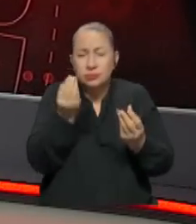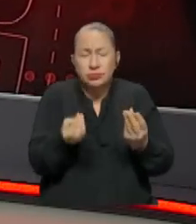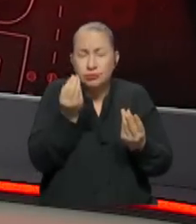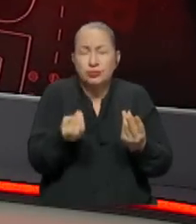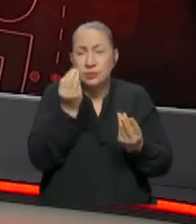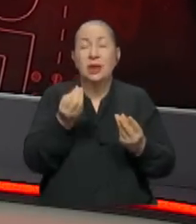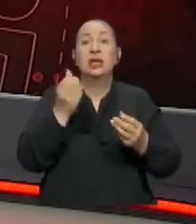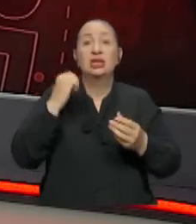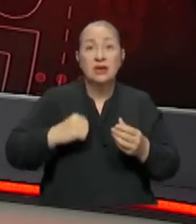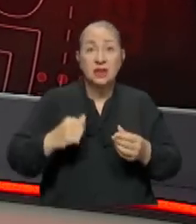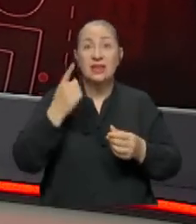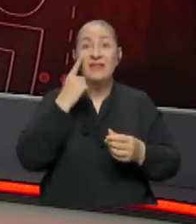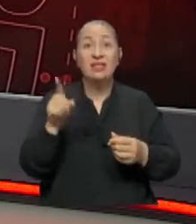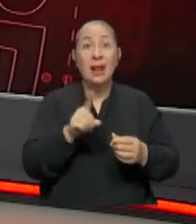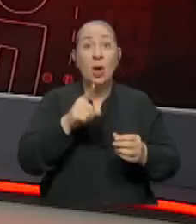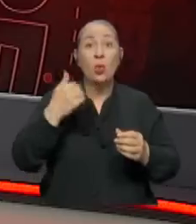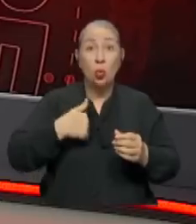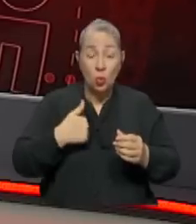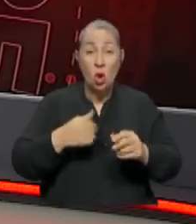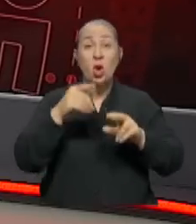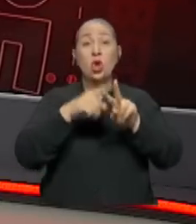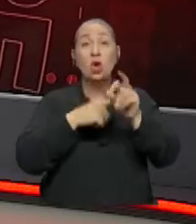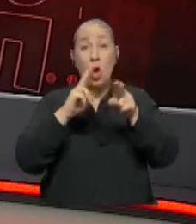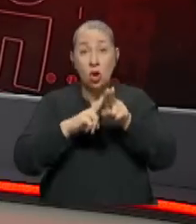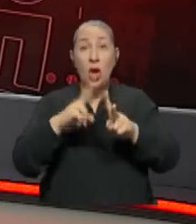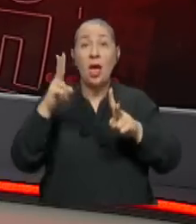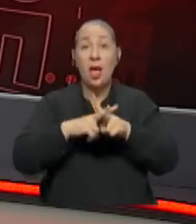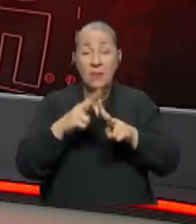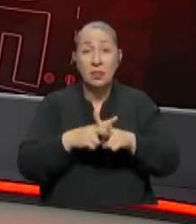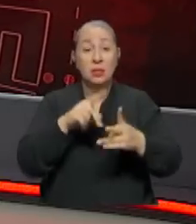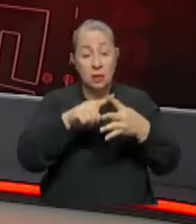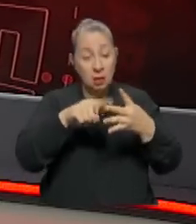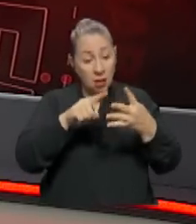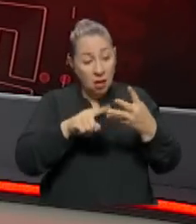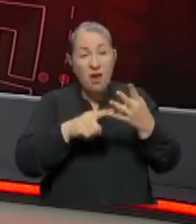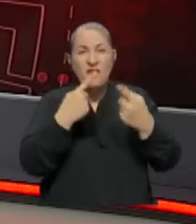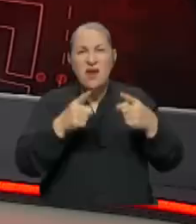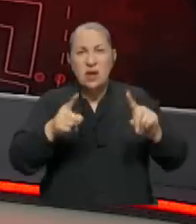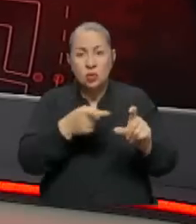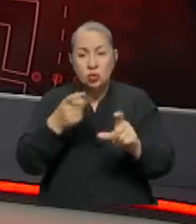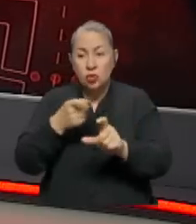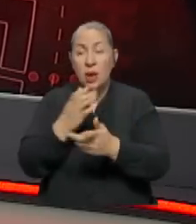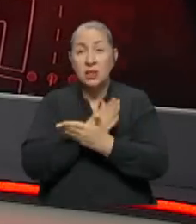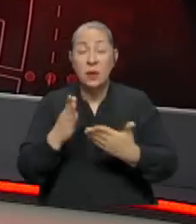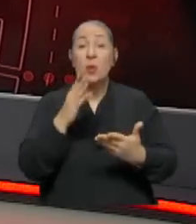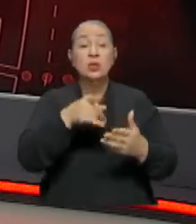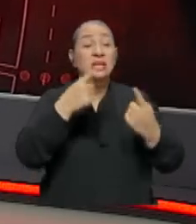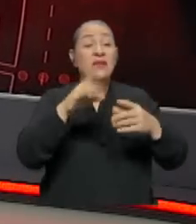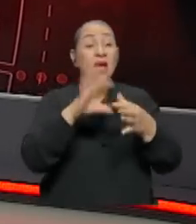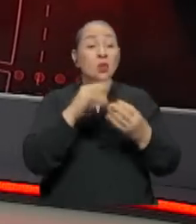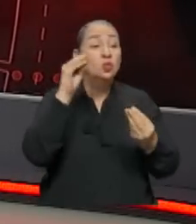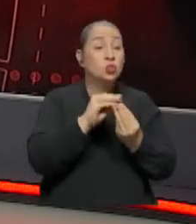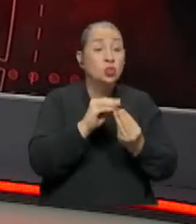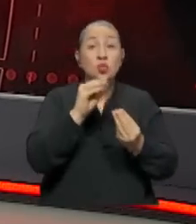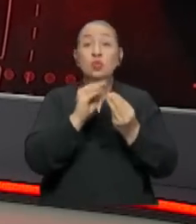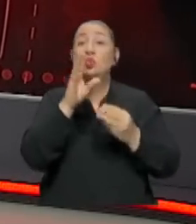Savcılık, Devlet Denetleme Kurulu, YÖK, emniyet ayrı ayrı soruşturmalar yürütüyor. Ama bu sınavla ilgili suçlu ya da suçlular